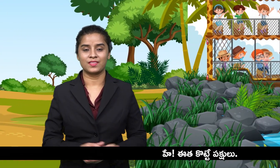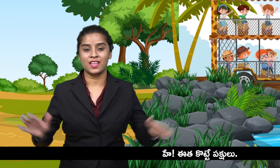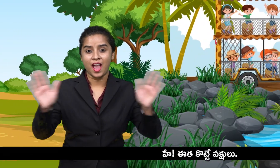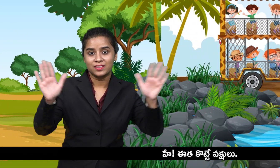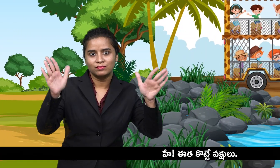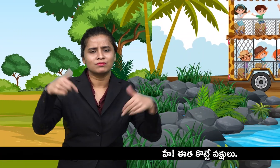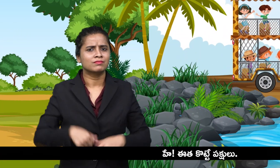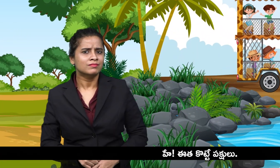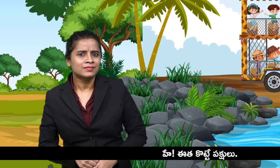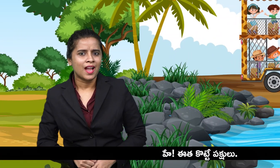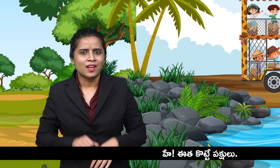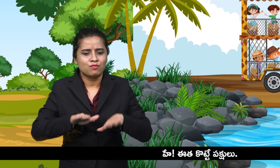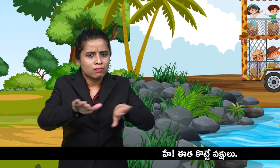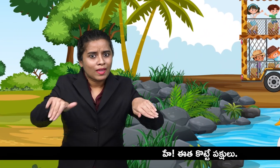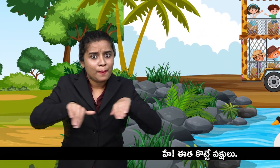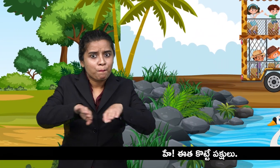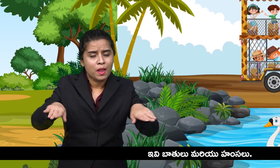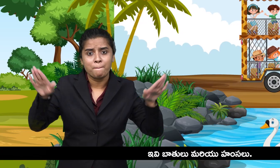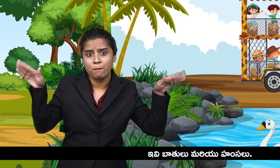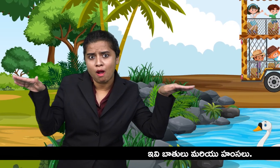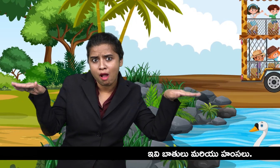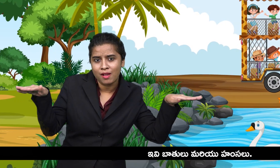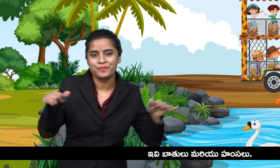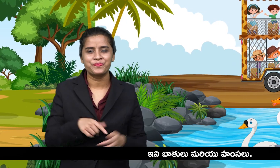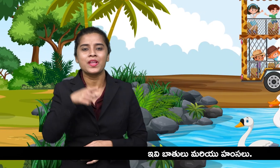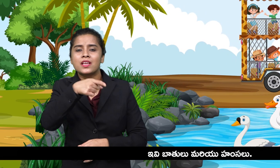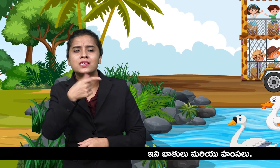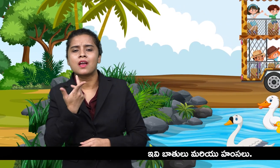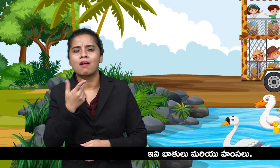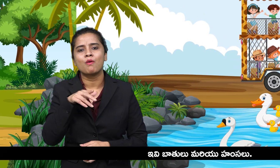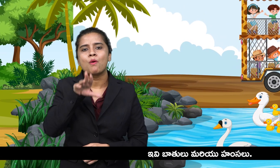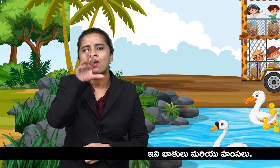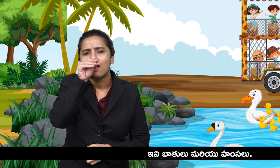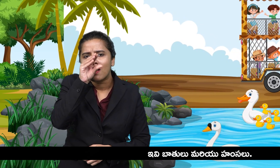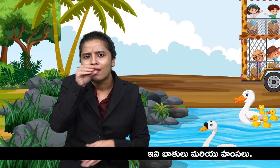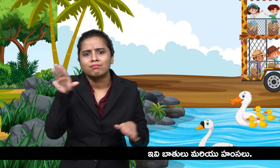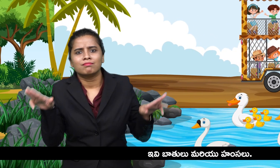హే, ఈత కొట్టే పక్షులు. ఇవి బాతులు మరియు హంసలు.